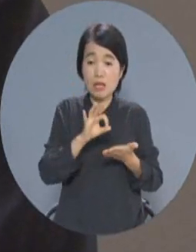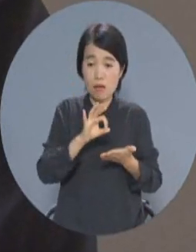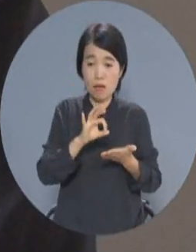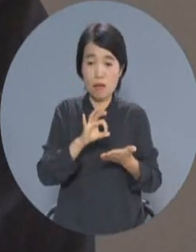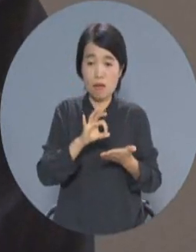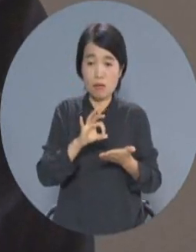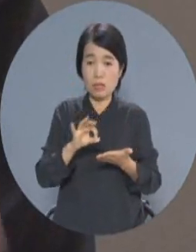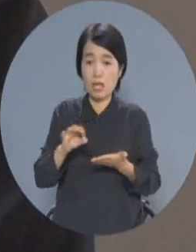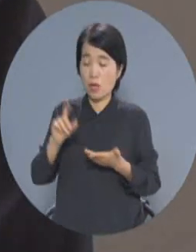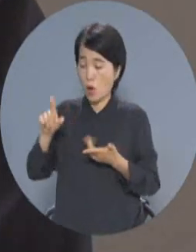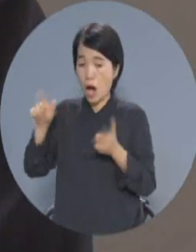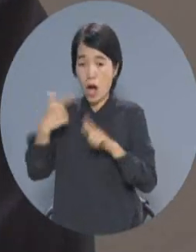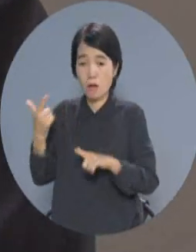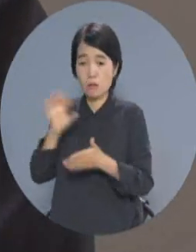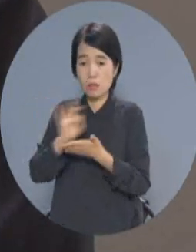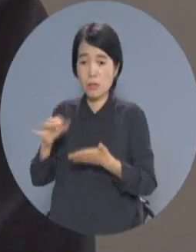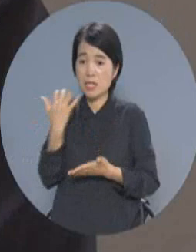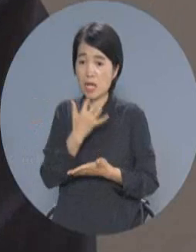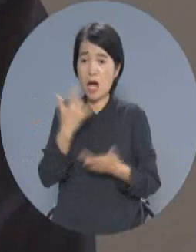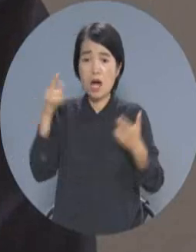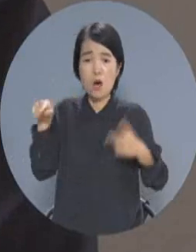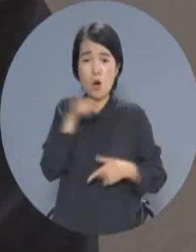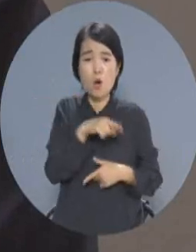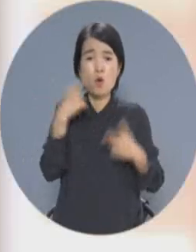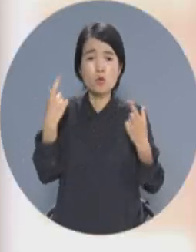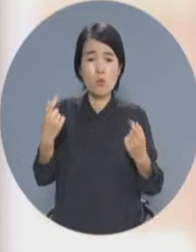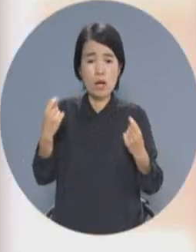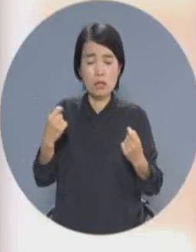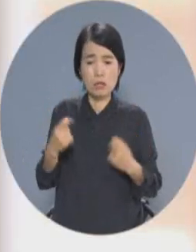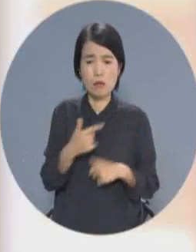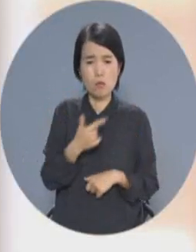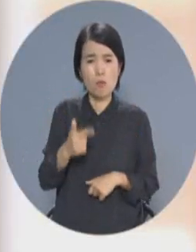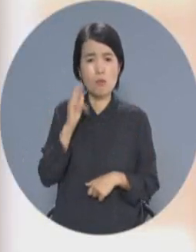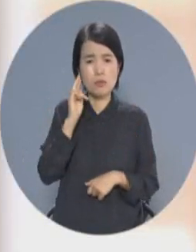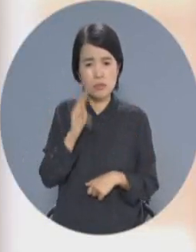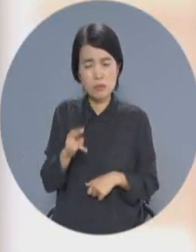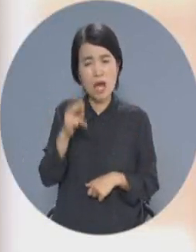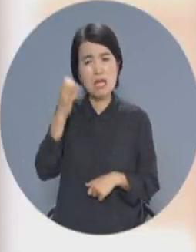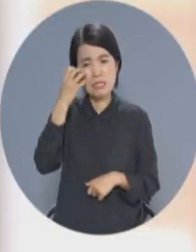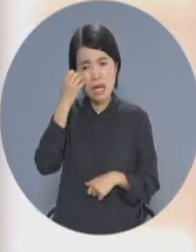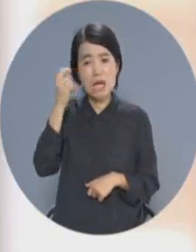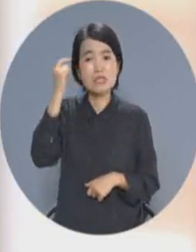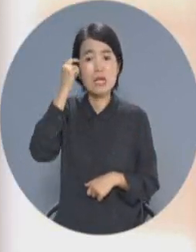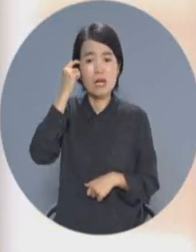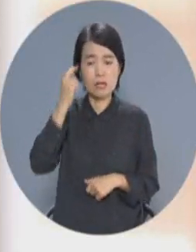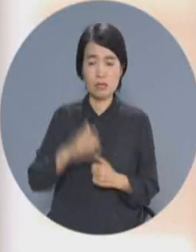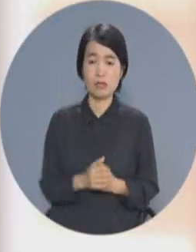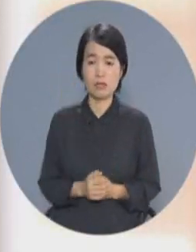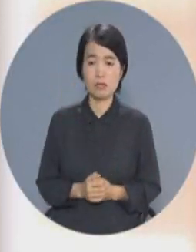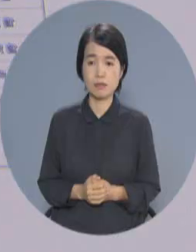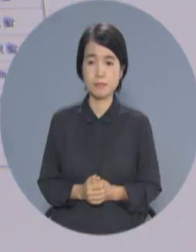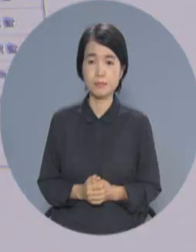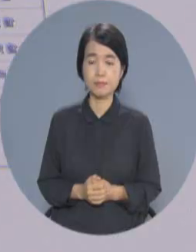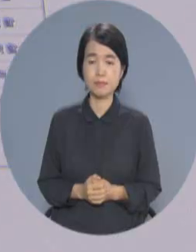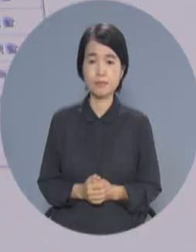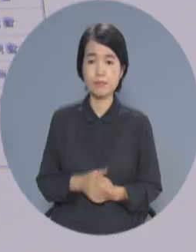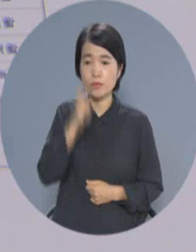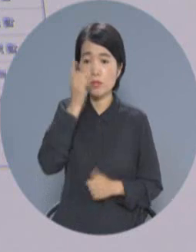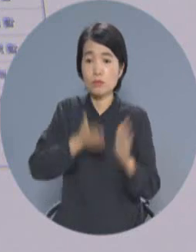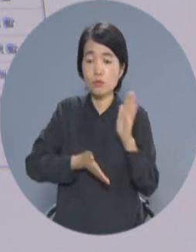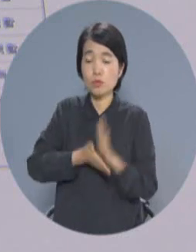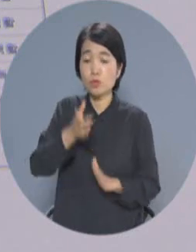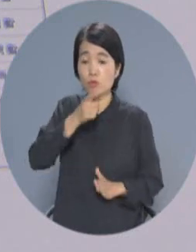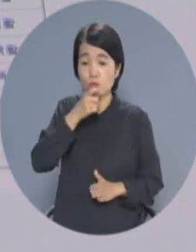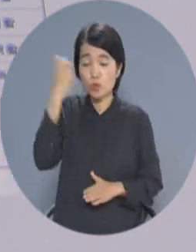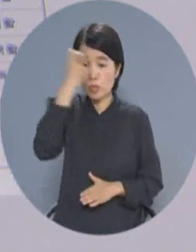그나마 여기서 하루씩만 거의 비슷한 색깔이 변했었단 말이에요. 그래가지고 너무 이상하다는 생각을 했었죠. 여수시